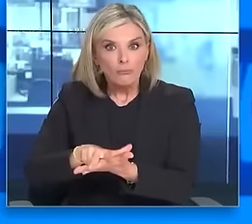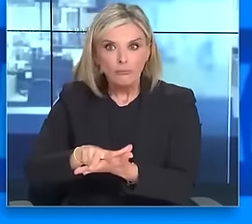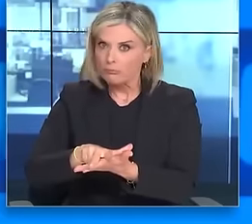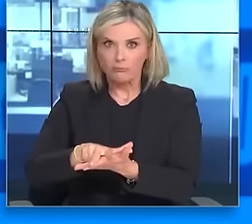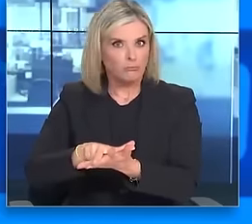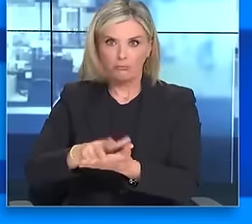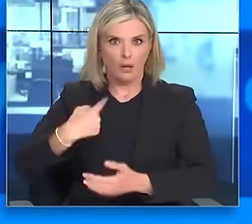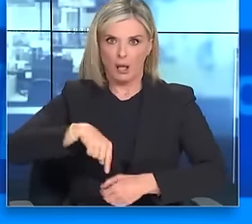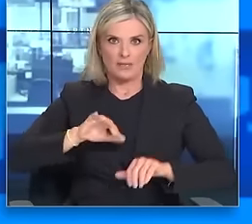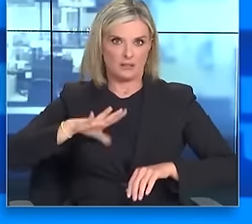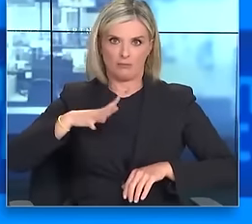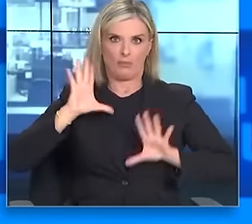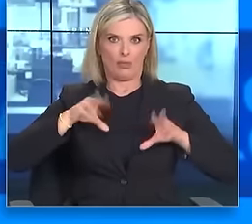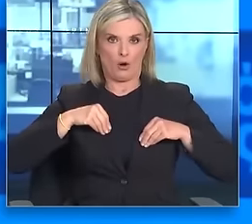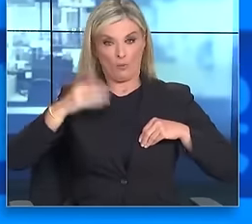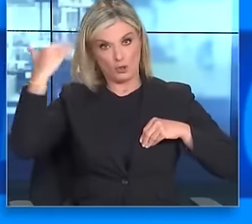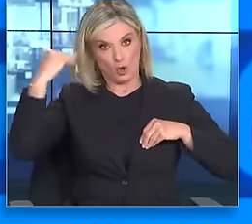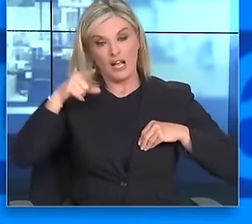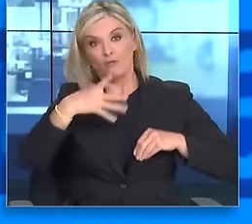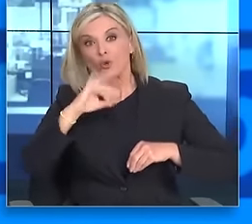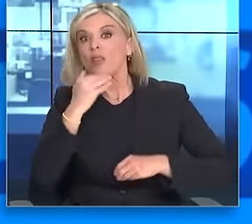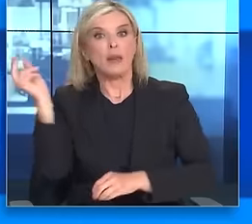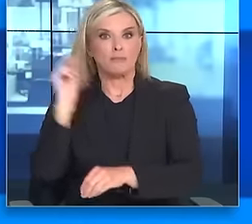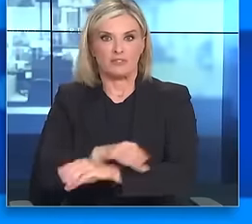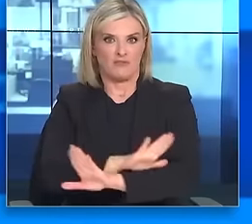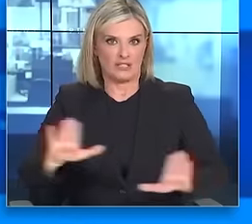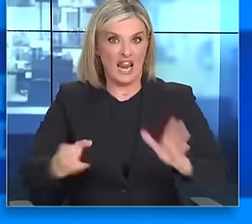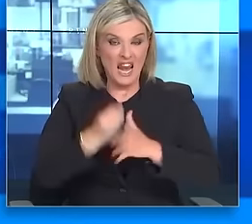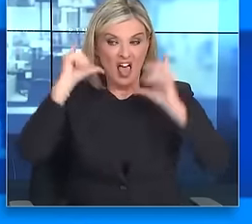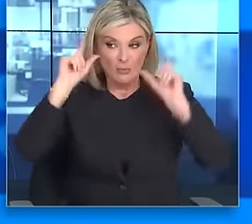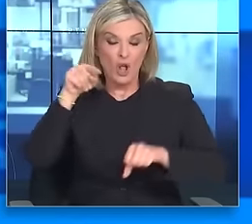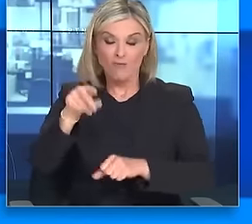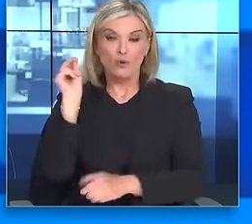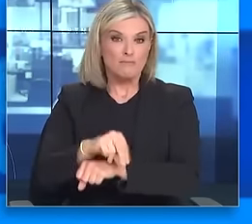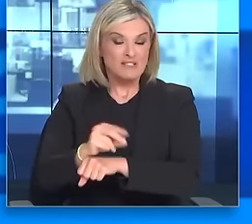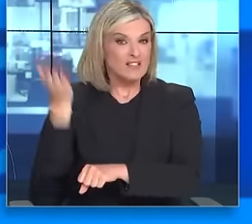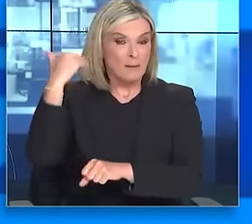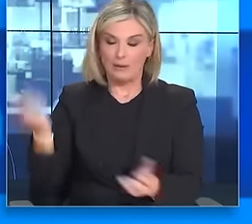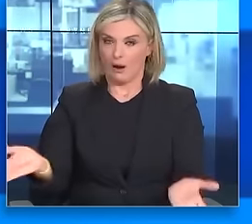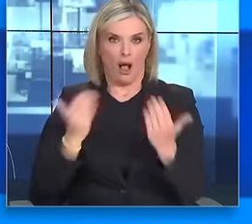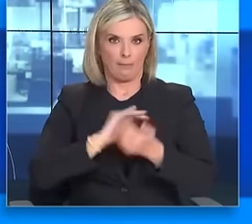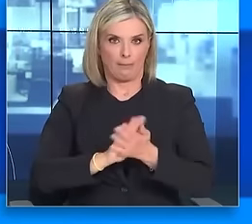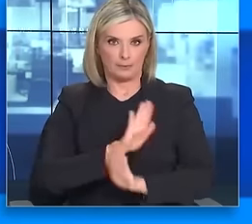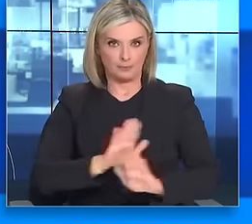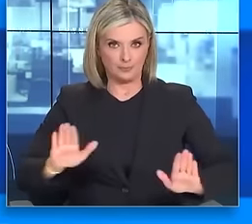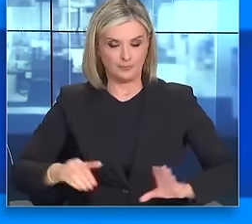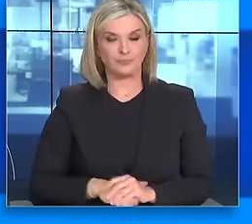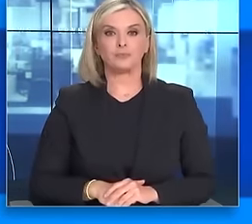του ονόματος υπάρχει ένα σαφέστατο πισωγύρισμα και θέλω για ακόμα μια φορά να στείλω ένα